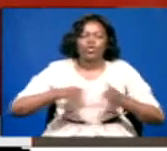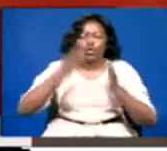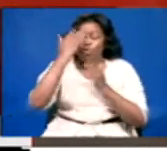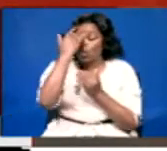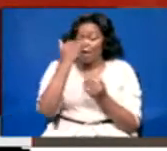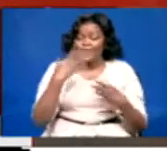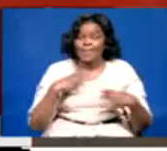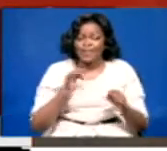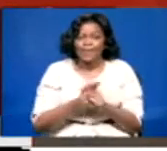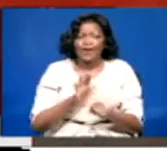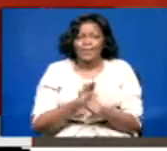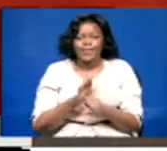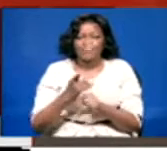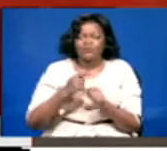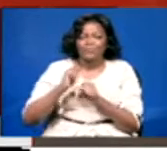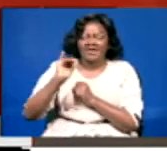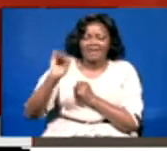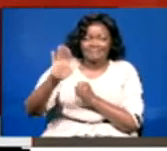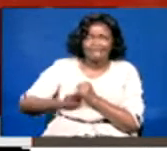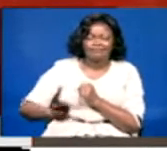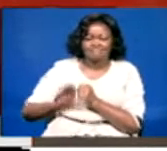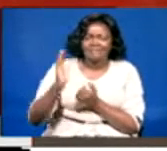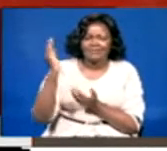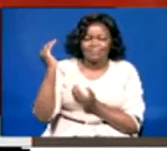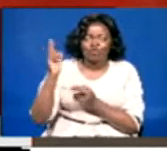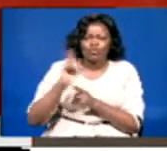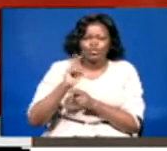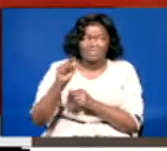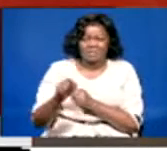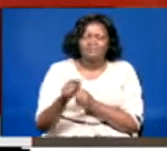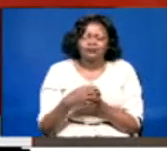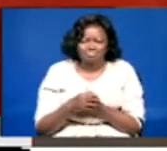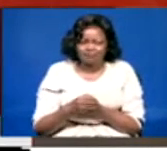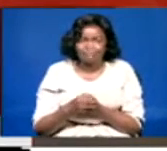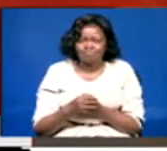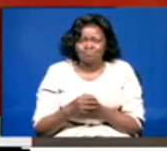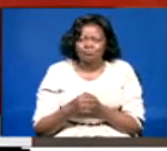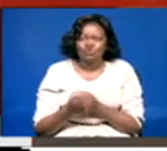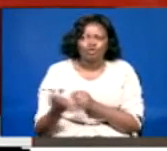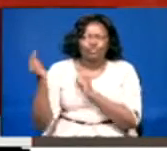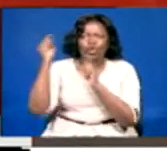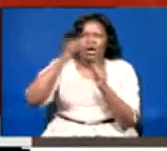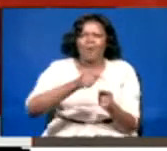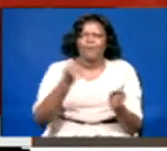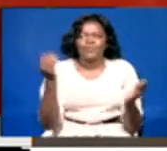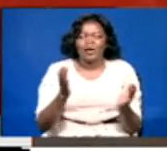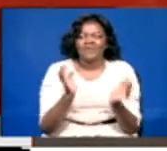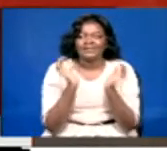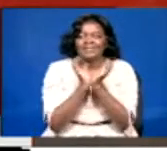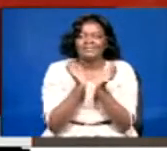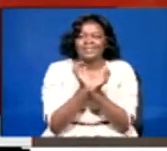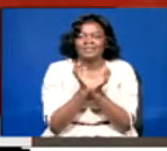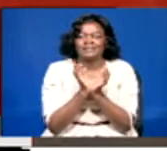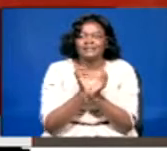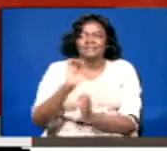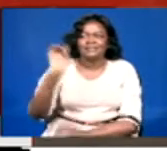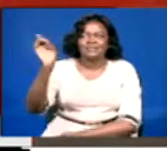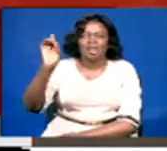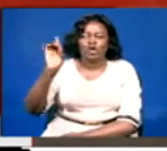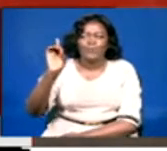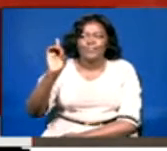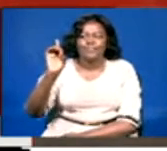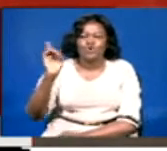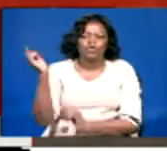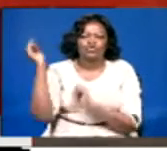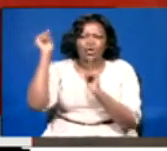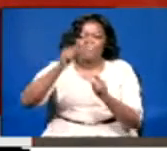wengi kutoka eneo hilo wanatarajiwa kuitumia barabara hiyo kuja katika uwanja wa michezo wa Kasarani jijini Nairobi kuhudhuria